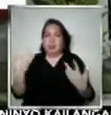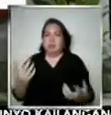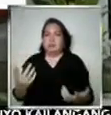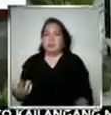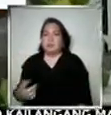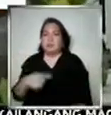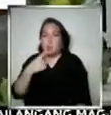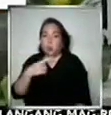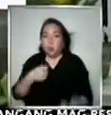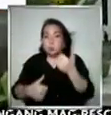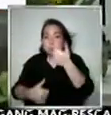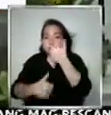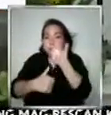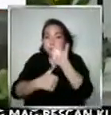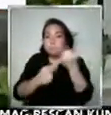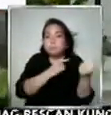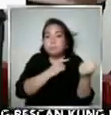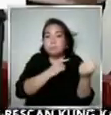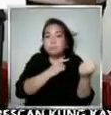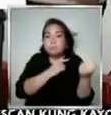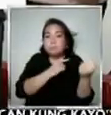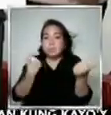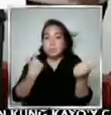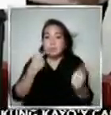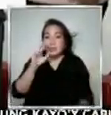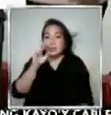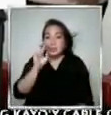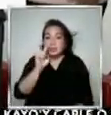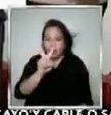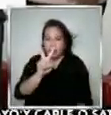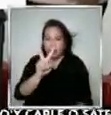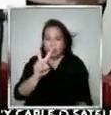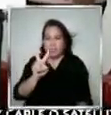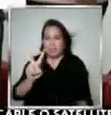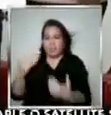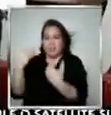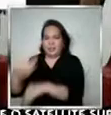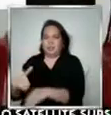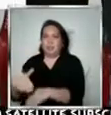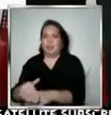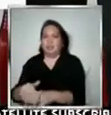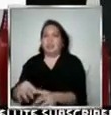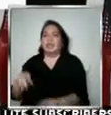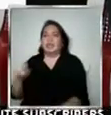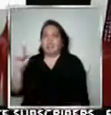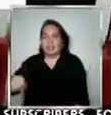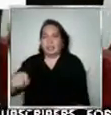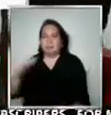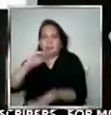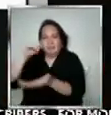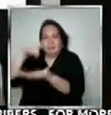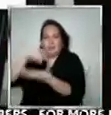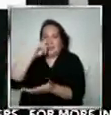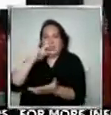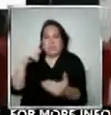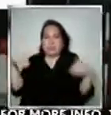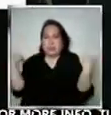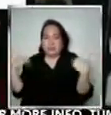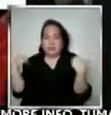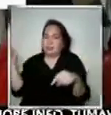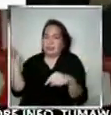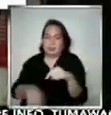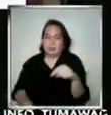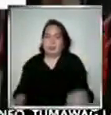maaari at hindi sila dapat mga bata. Bawal na rin muna ang mga choir. Ang pwede lang ay isang song leader at isang